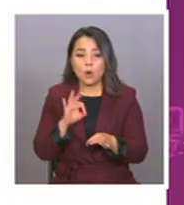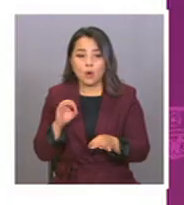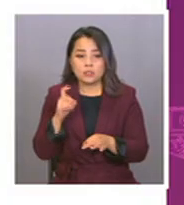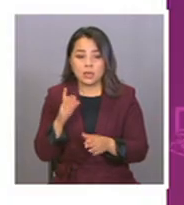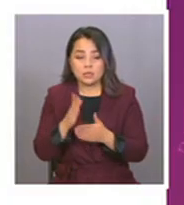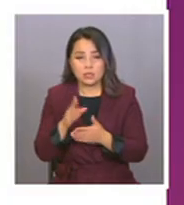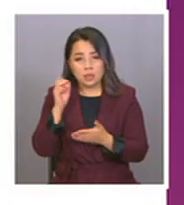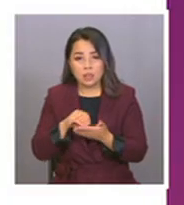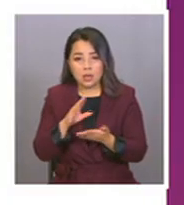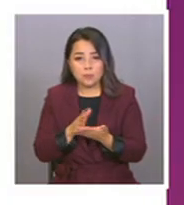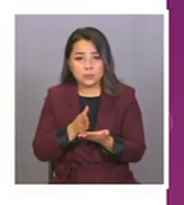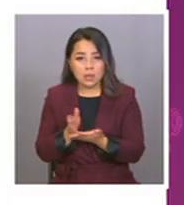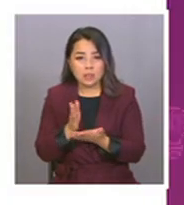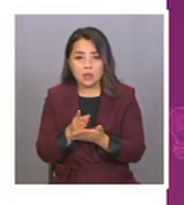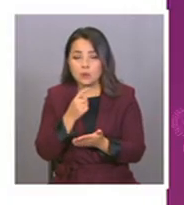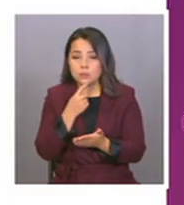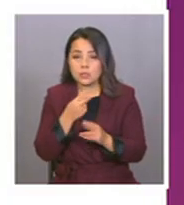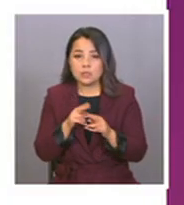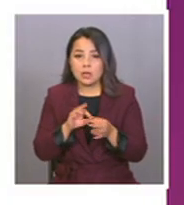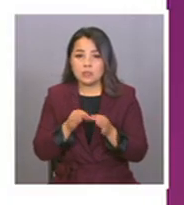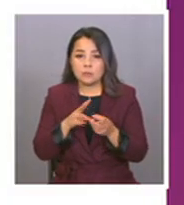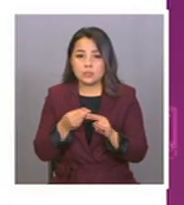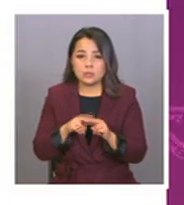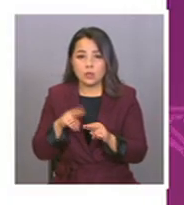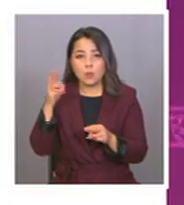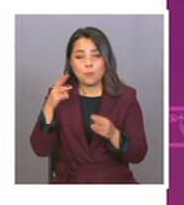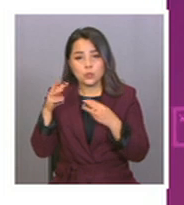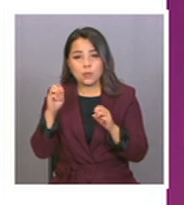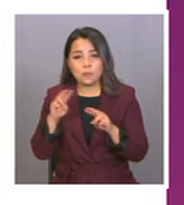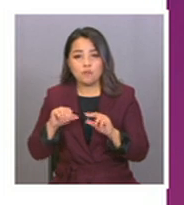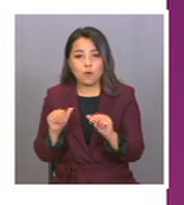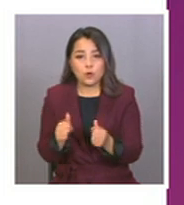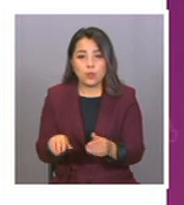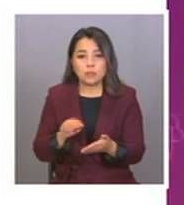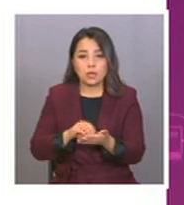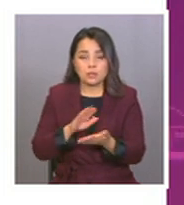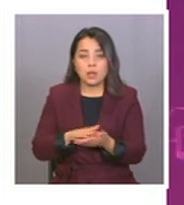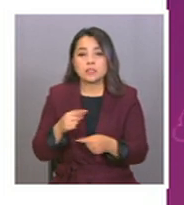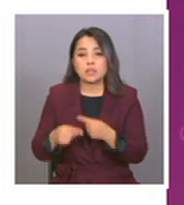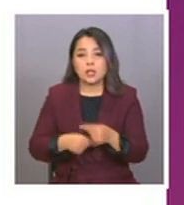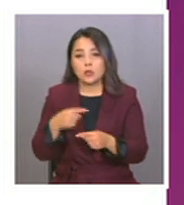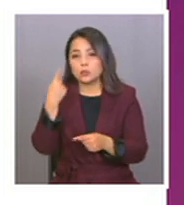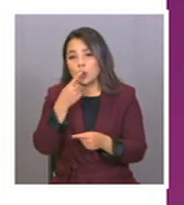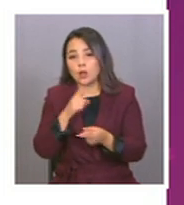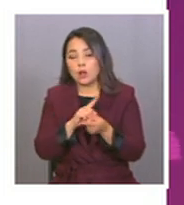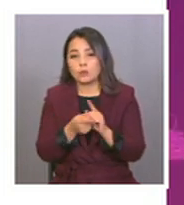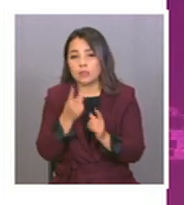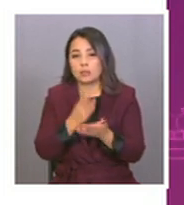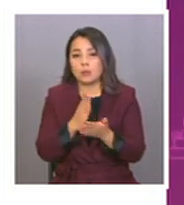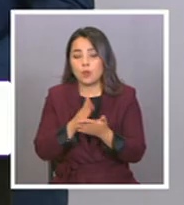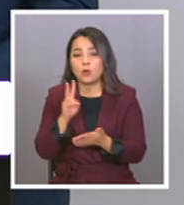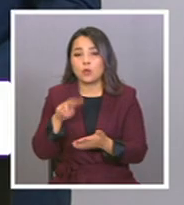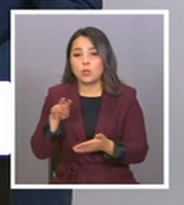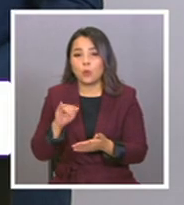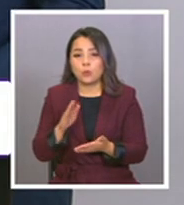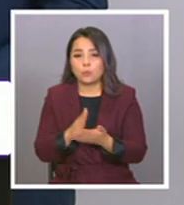үшін шамалардың модулін пайдалана отырып формуланы келесі түрге ауыстырамыз. Үдеу